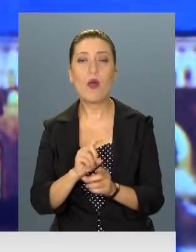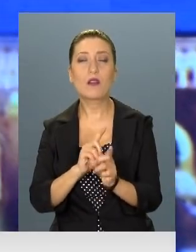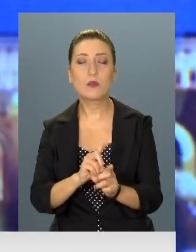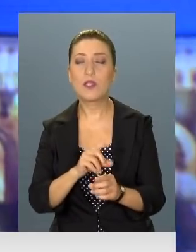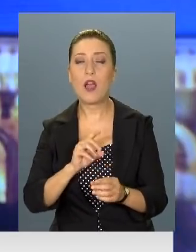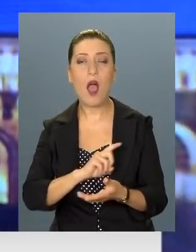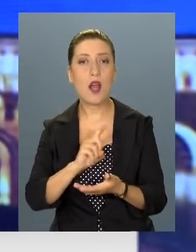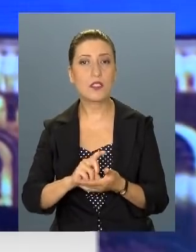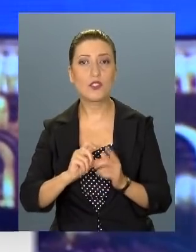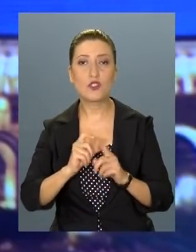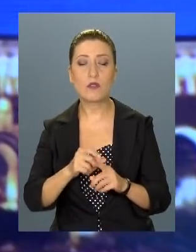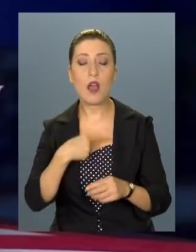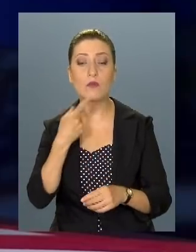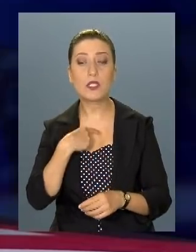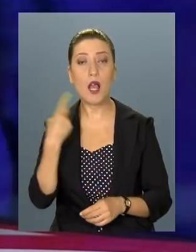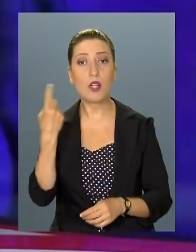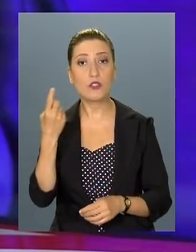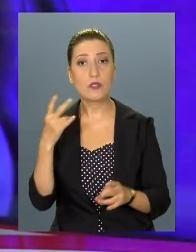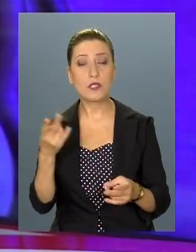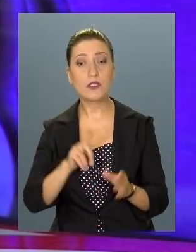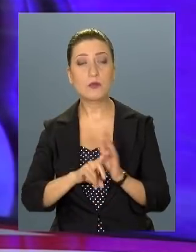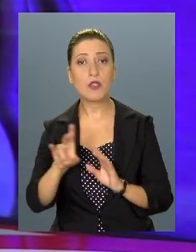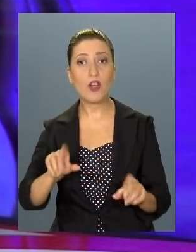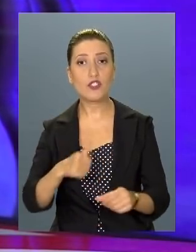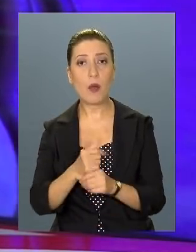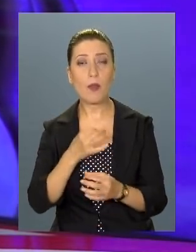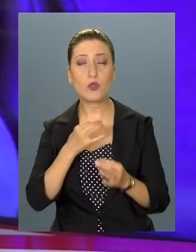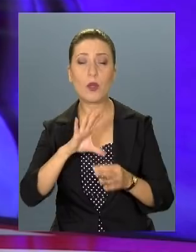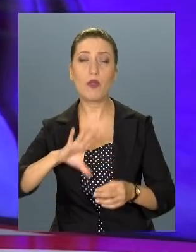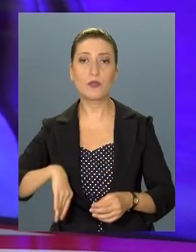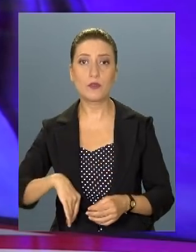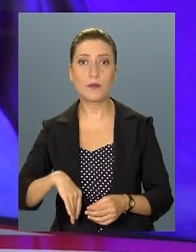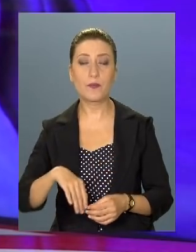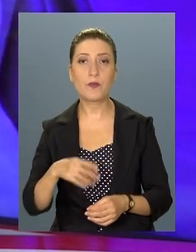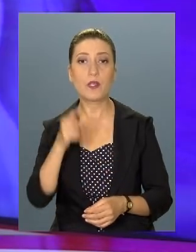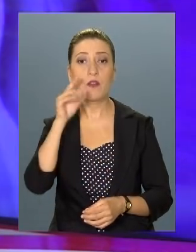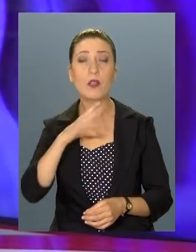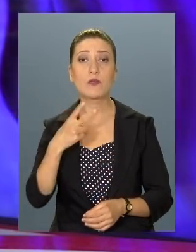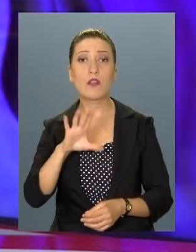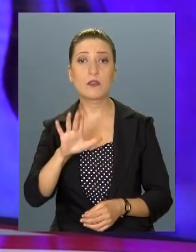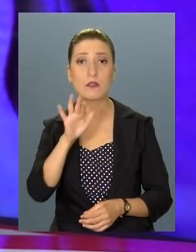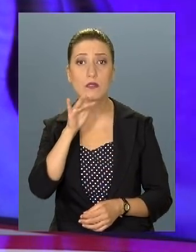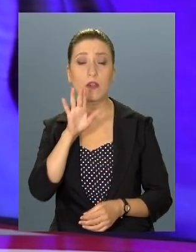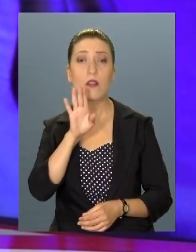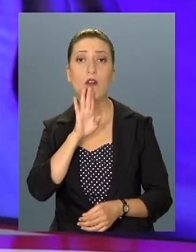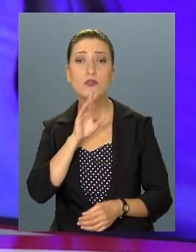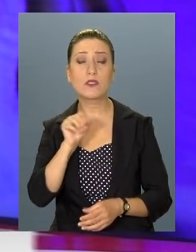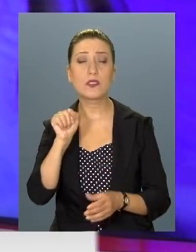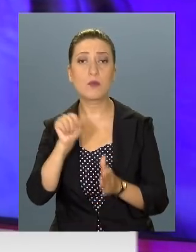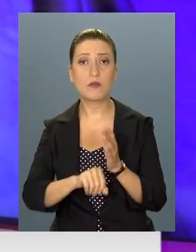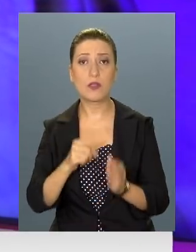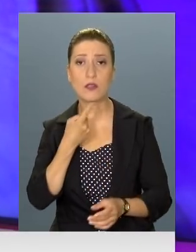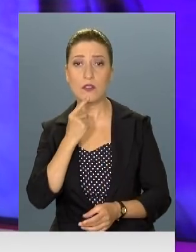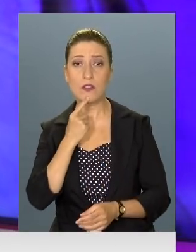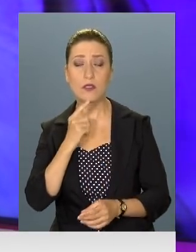է խոսի վարչապետի հետ։ Շարունակենք Երևանում 25-ամյա աղջկա սպանության կասկածանքով